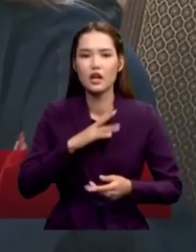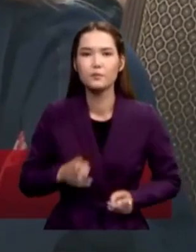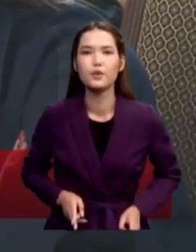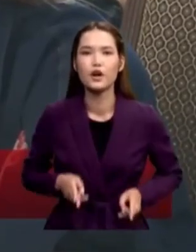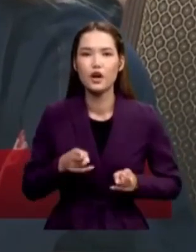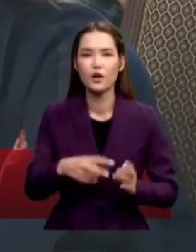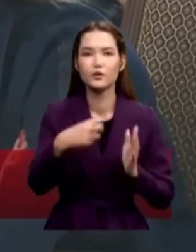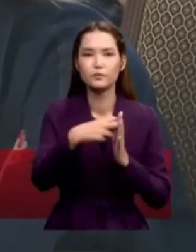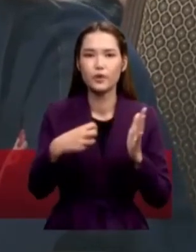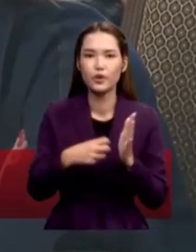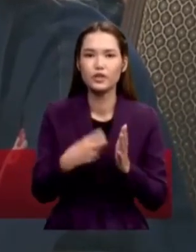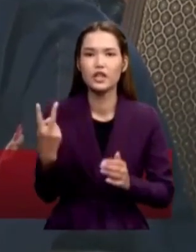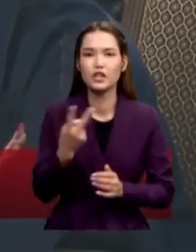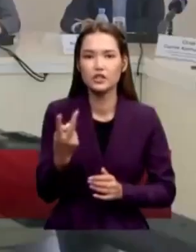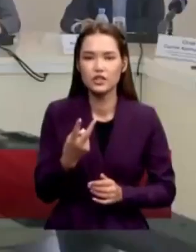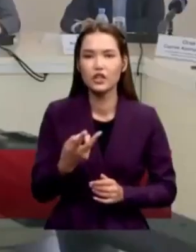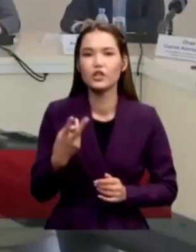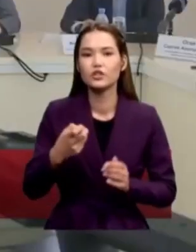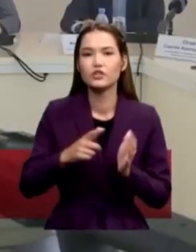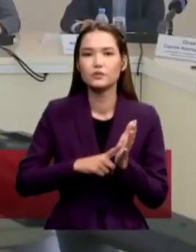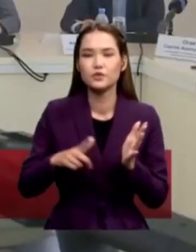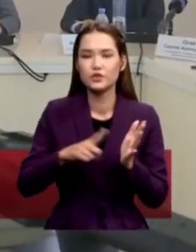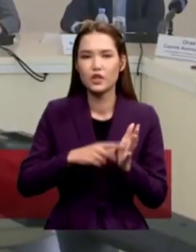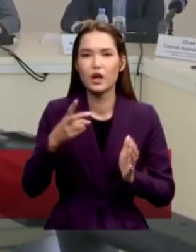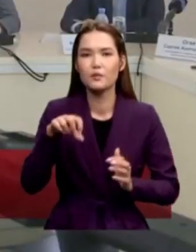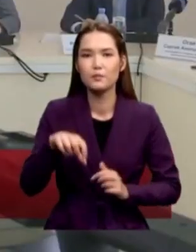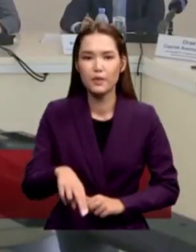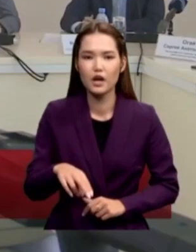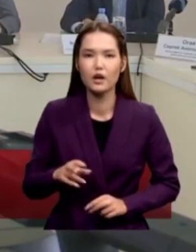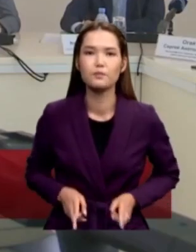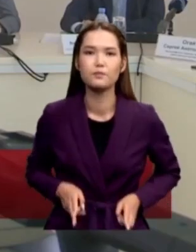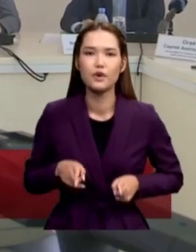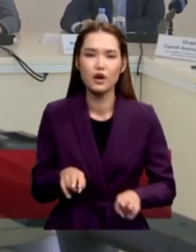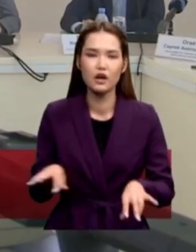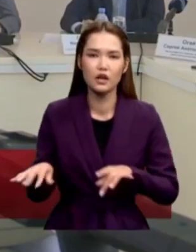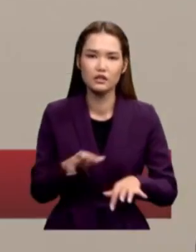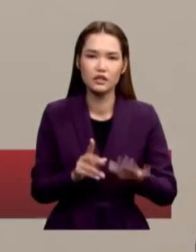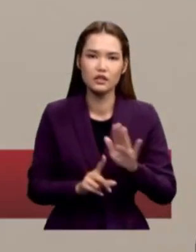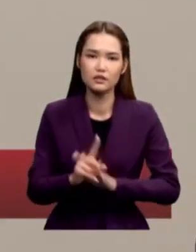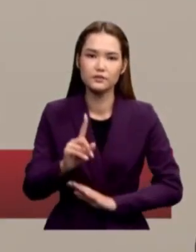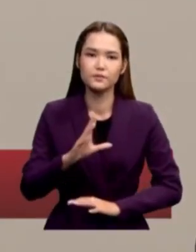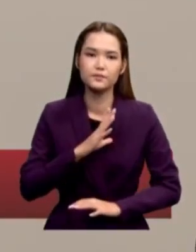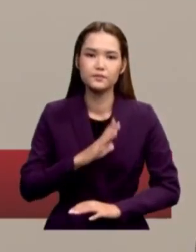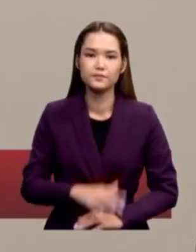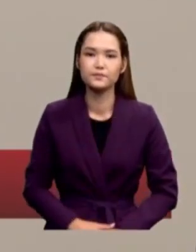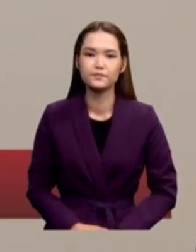қылмыстық кодексінің 277 бабы бойынша қылмыстық іс қозғады.